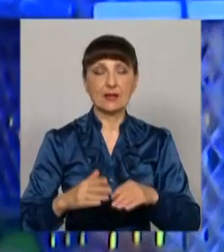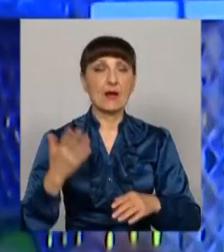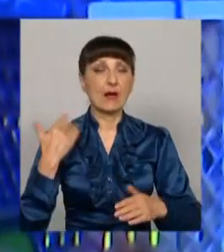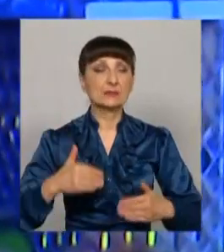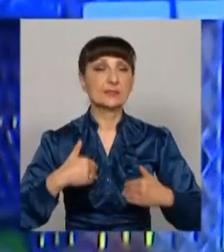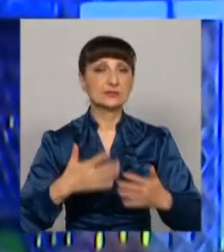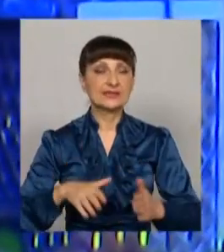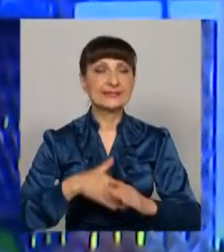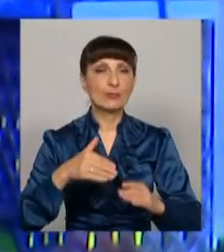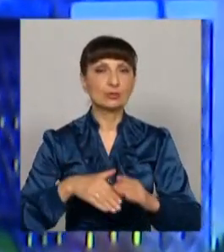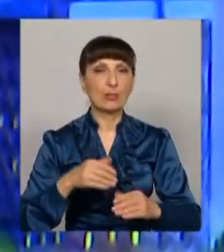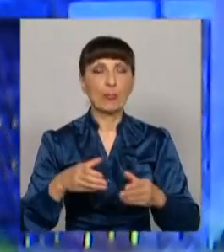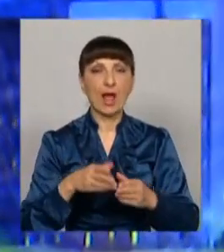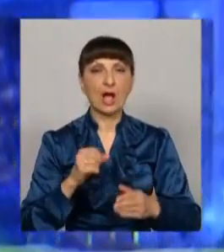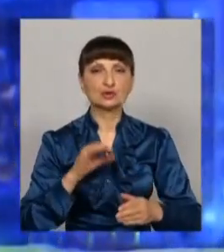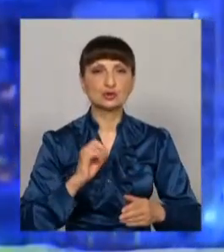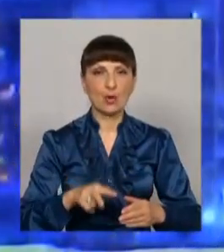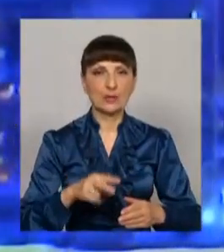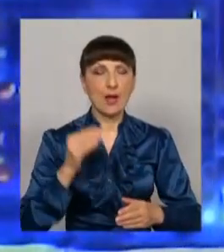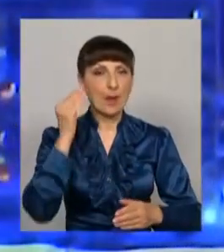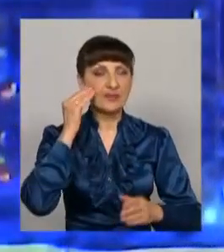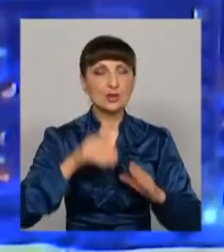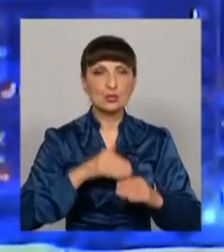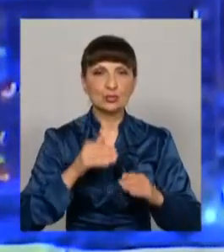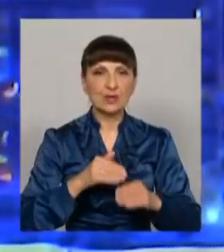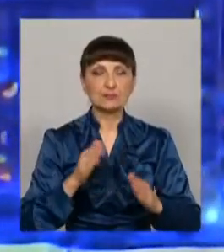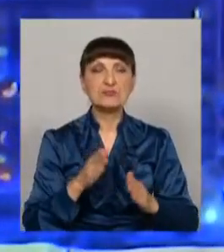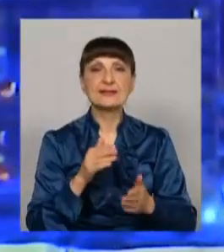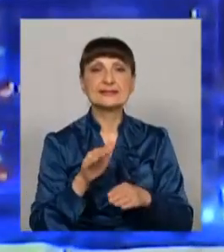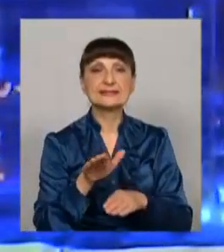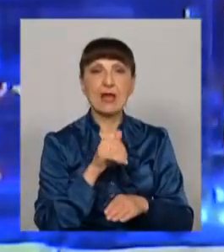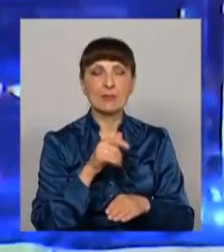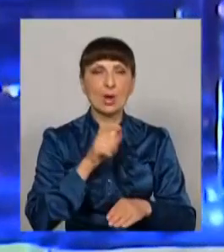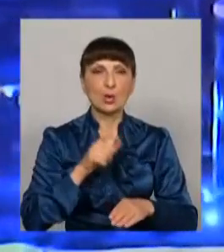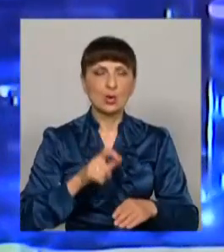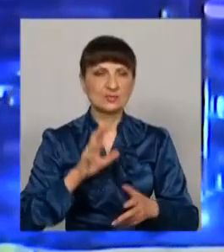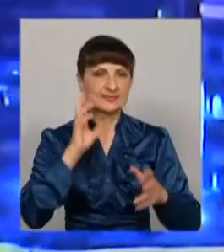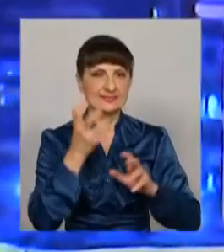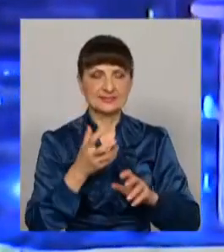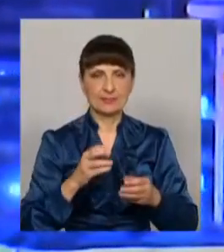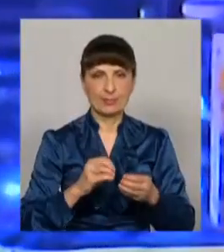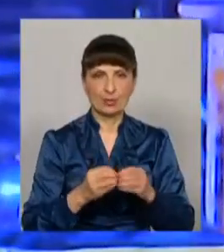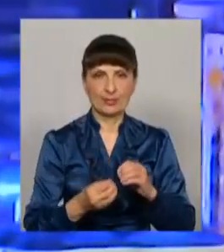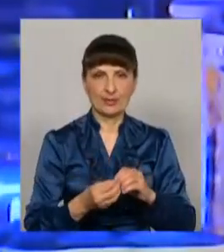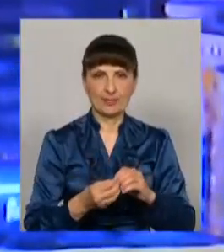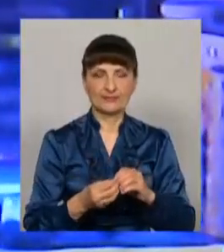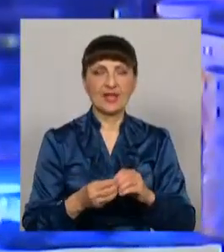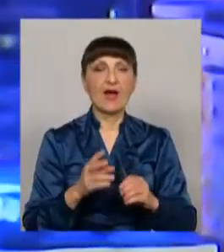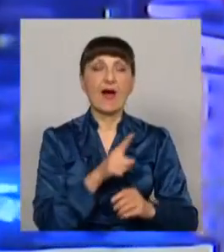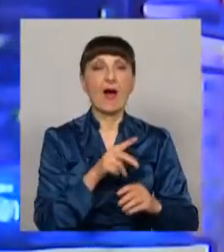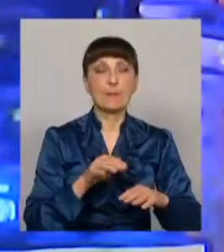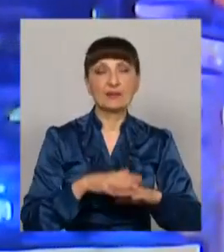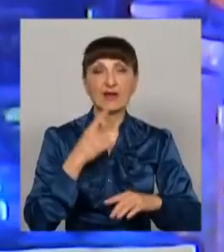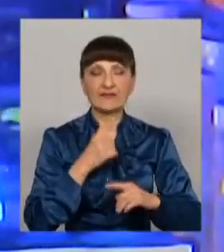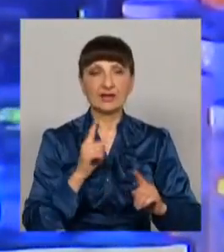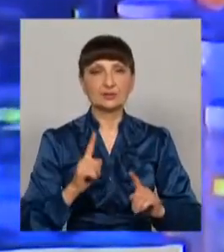выступили депутаты партии АКЖОЛ. По мнению народных избранников, микрозаймы загоняют людей в серьезную кабалу. В свою очередь, финрегулятор